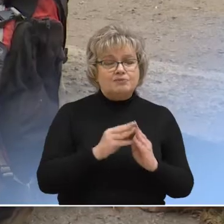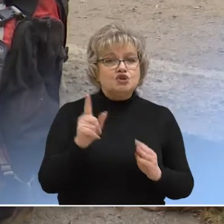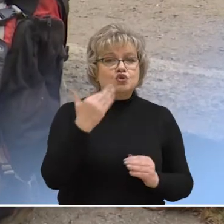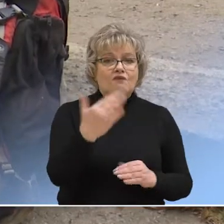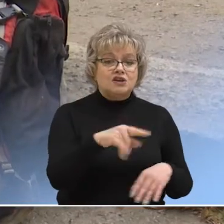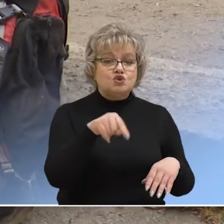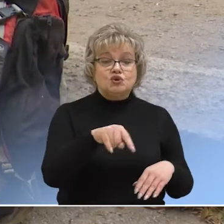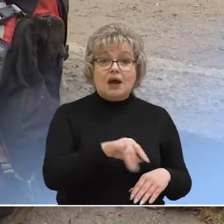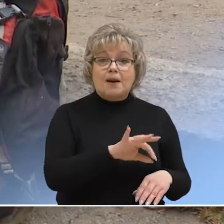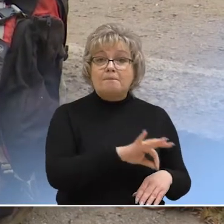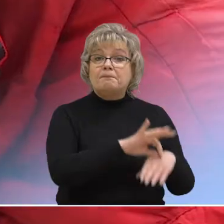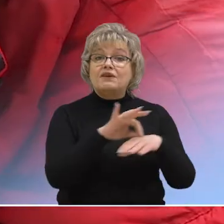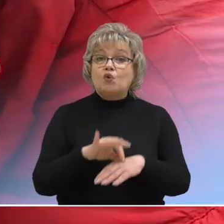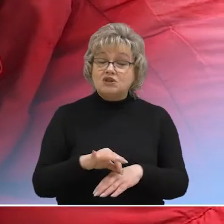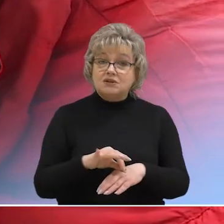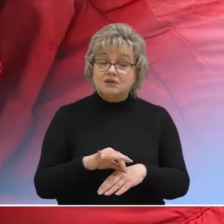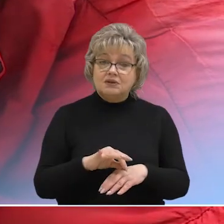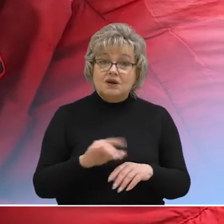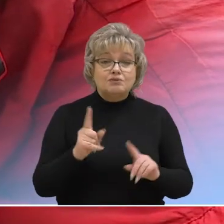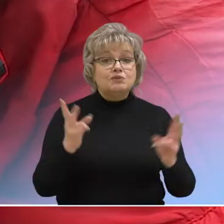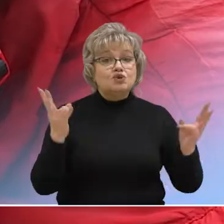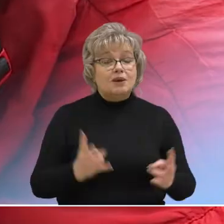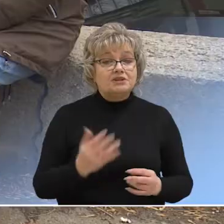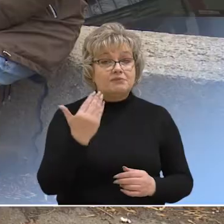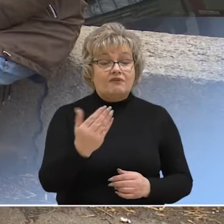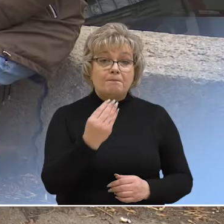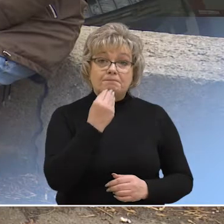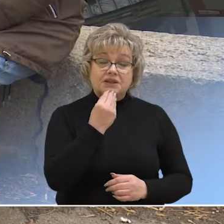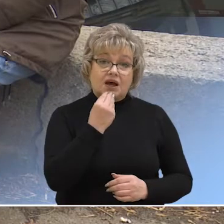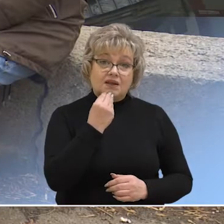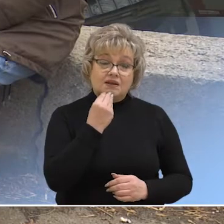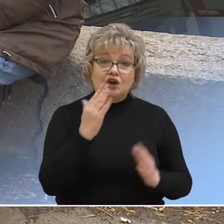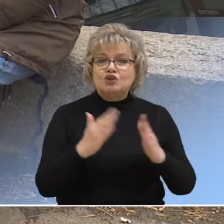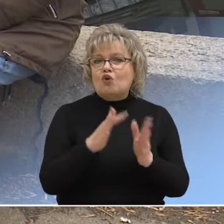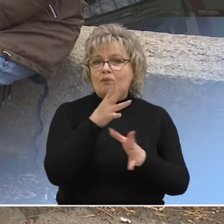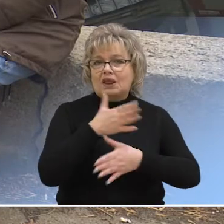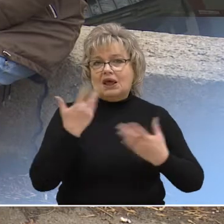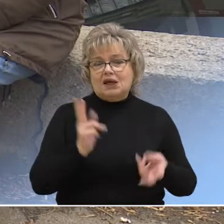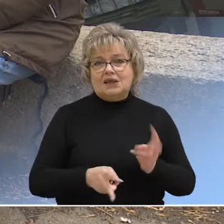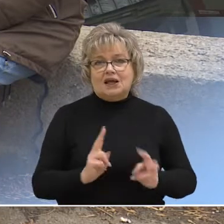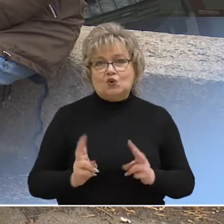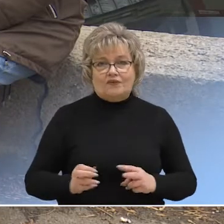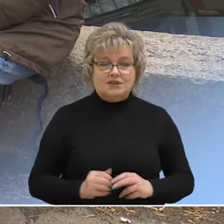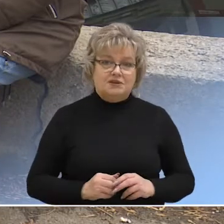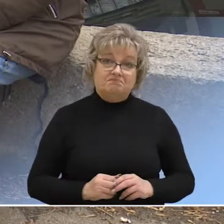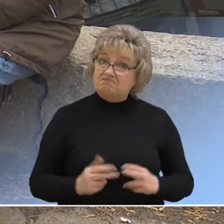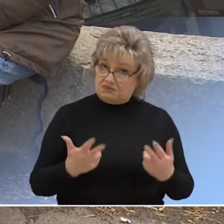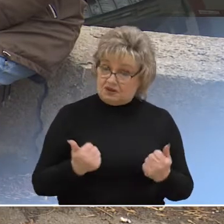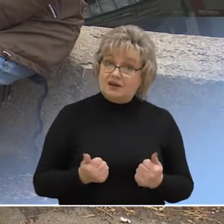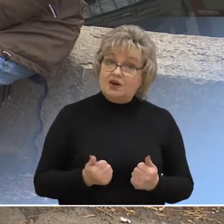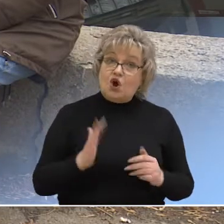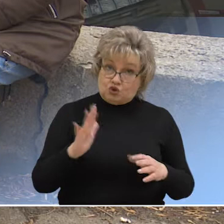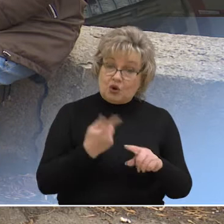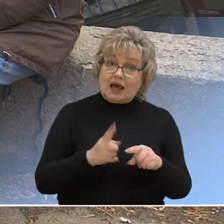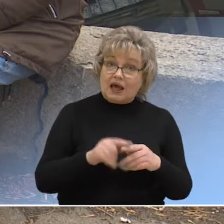приводит? Почему вам необходимо это питание? Дома не кайф готовить. Да?